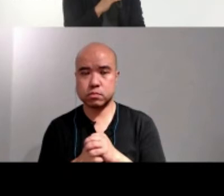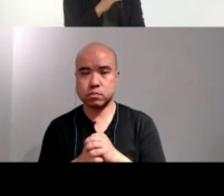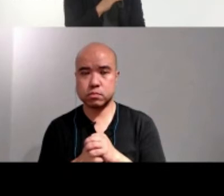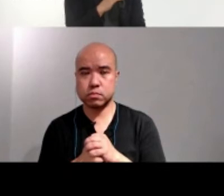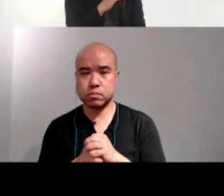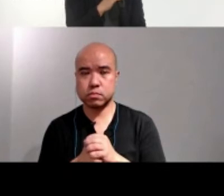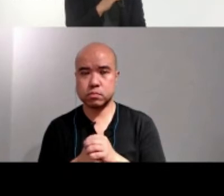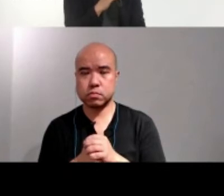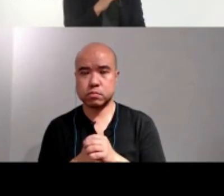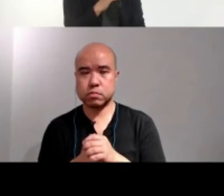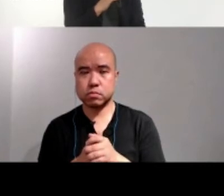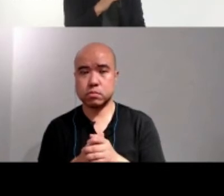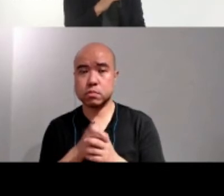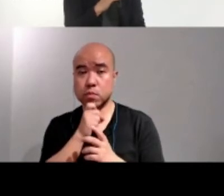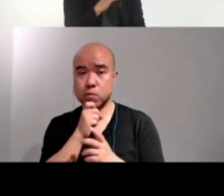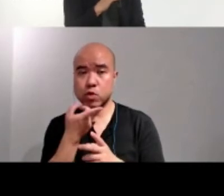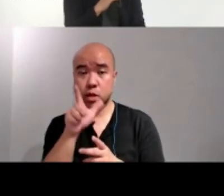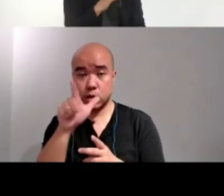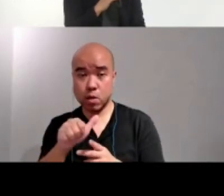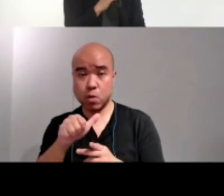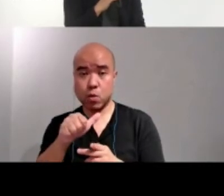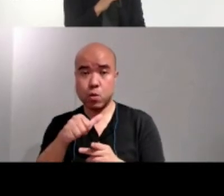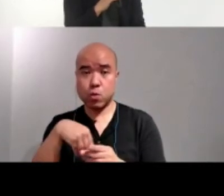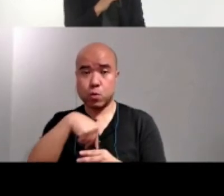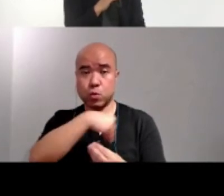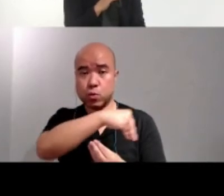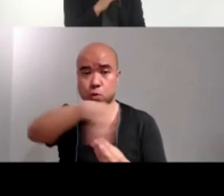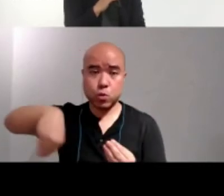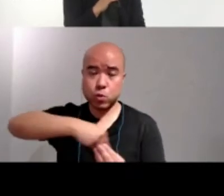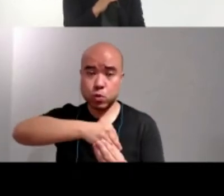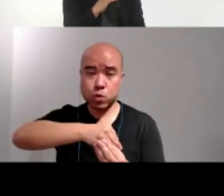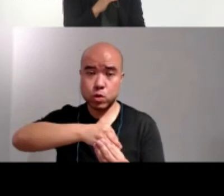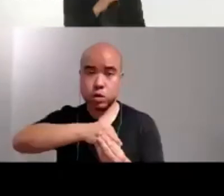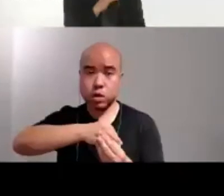的數量是住在一些舊區裡面的一些我們統稱為唐樓。